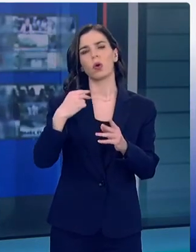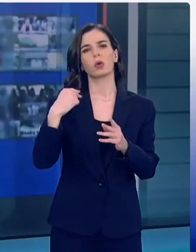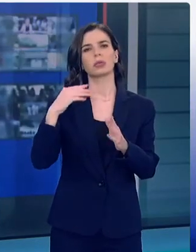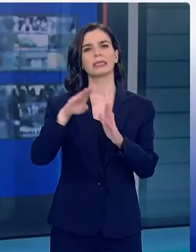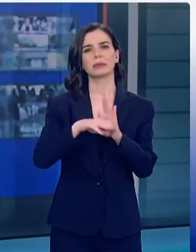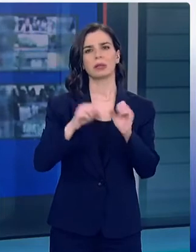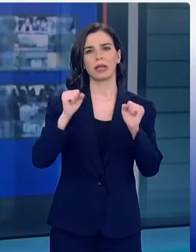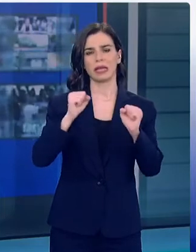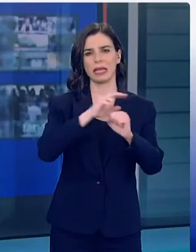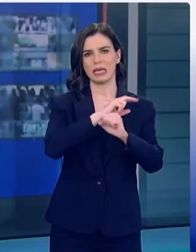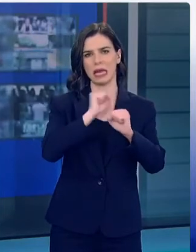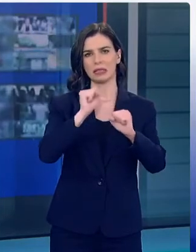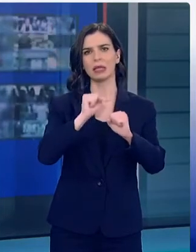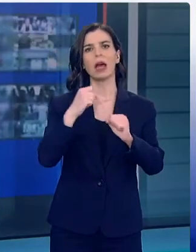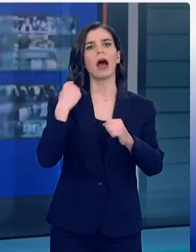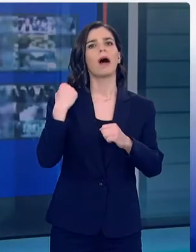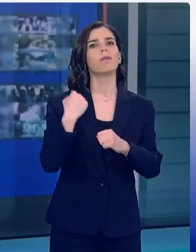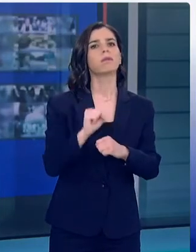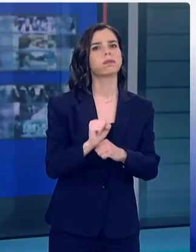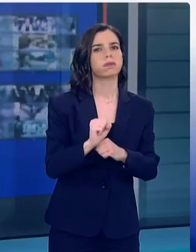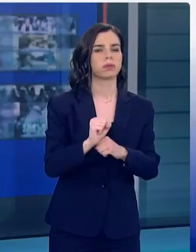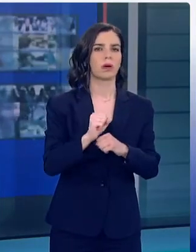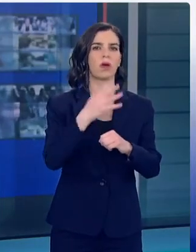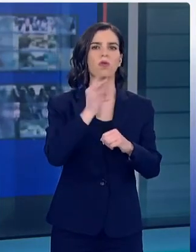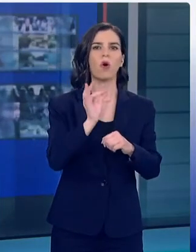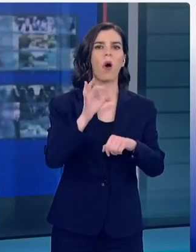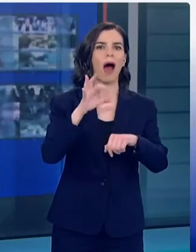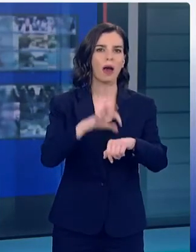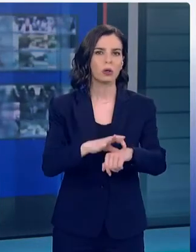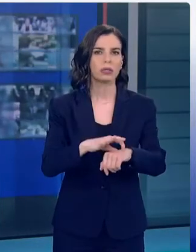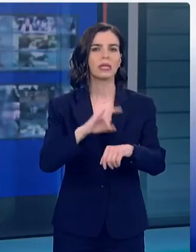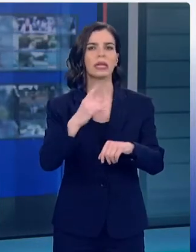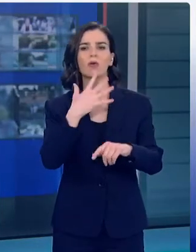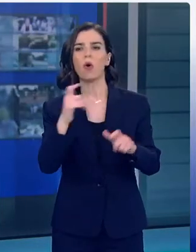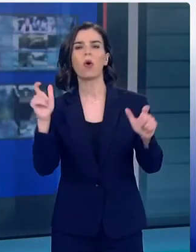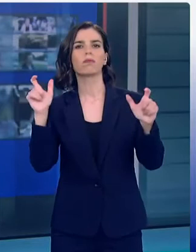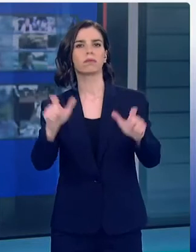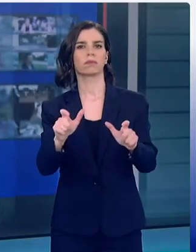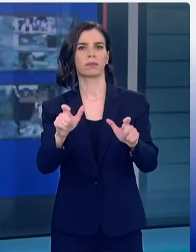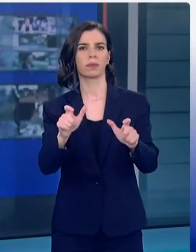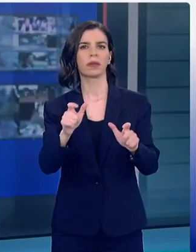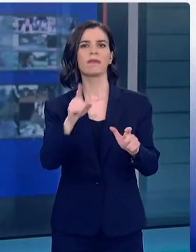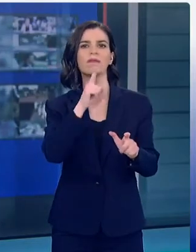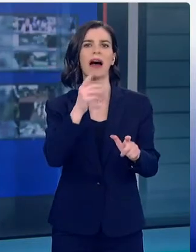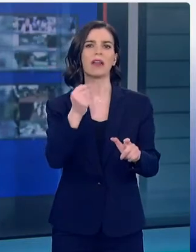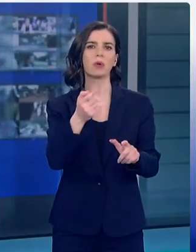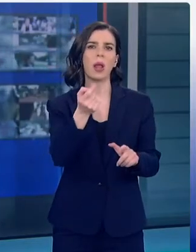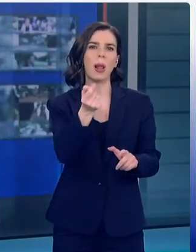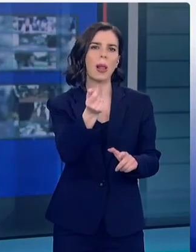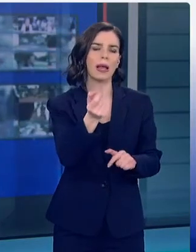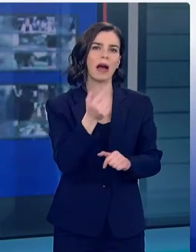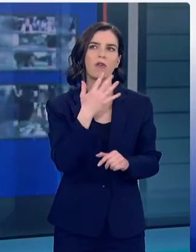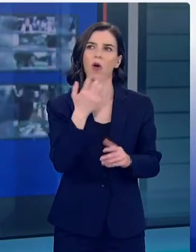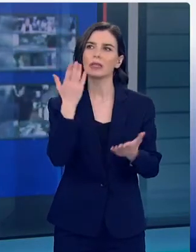Υγείας απουσίαζαν από τις θέσεις τους, είτε γιατί νοσούσαν είτε γιατί ήταν σε καραντίνα. Είναι πάρα πολύ μικρός ο αριθμός, γιατί βλέπουμε